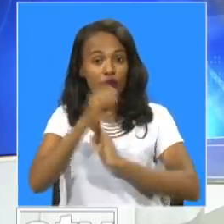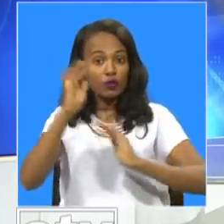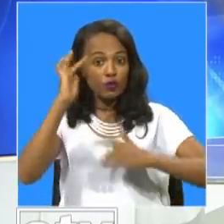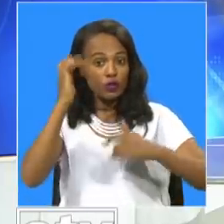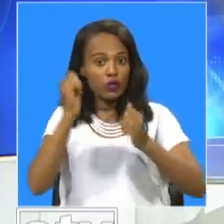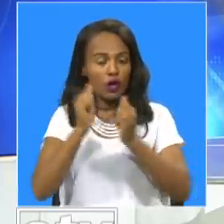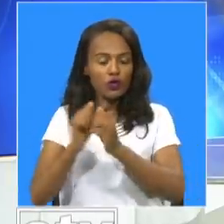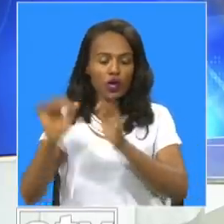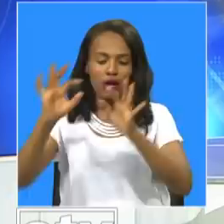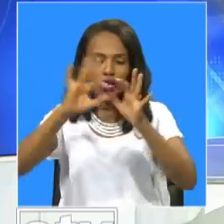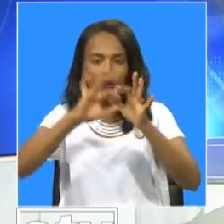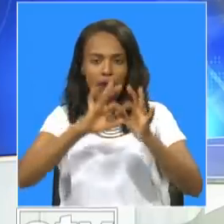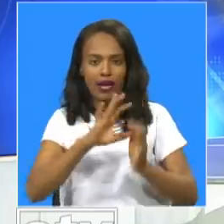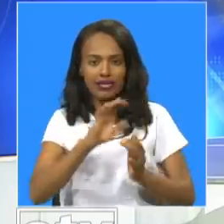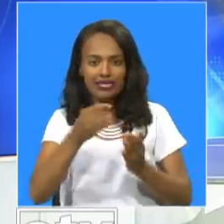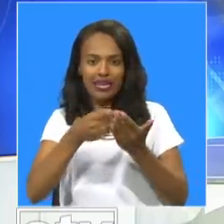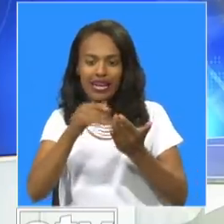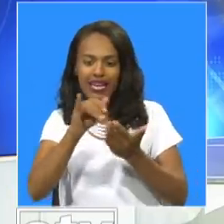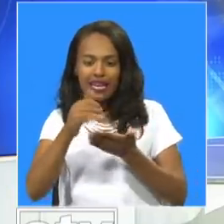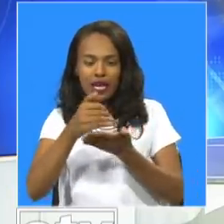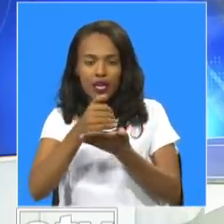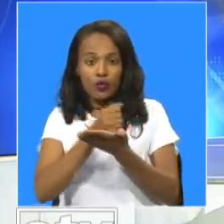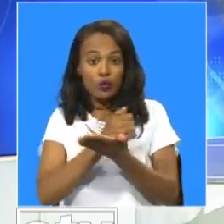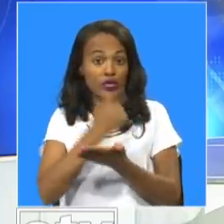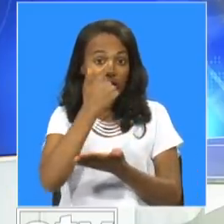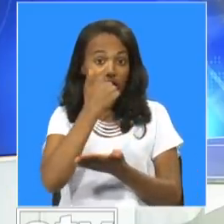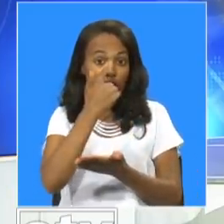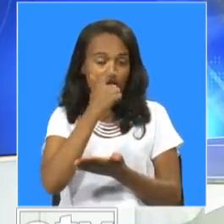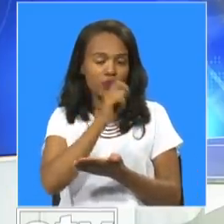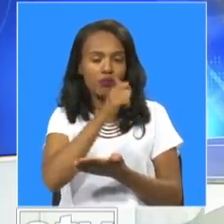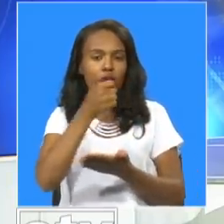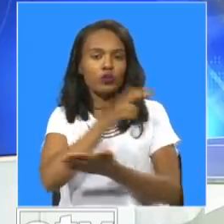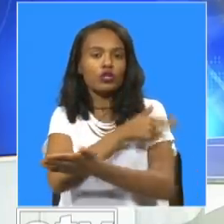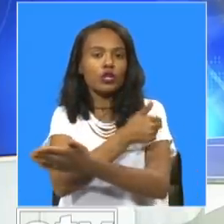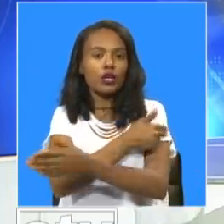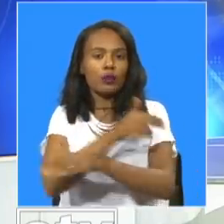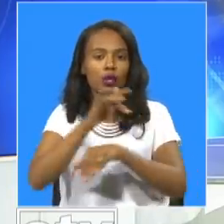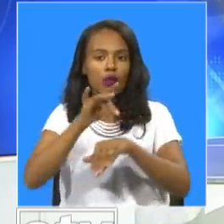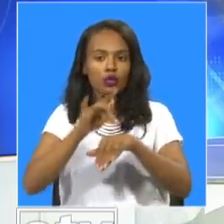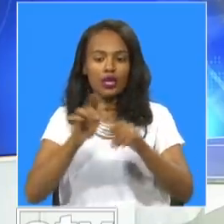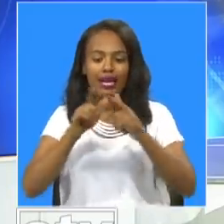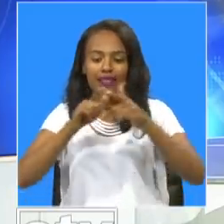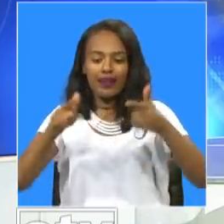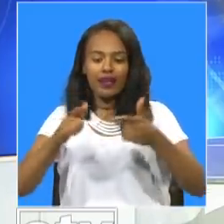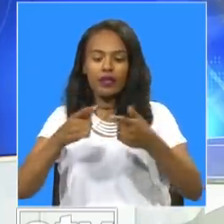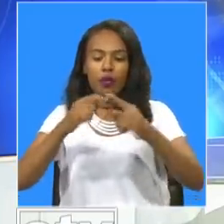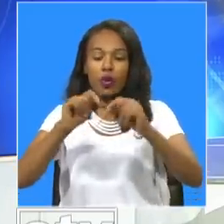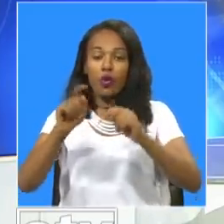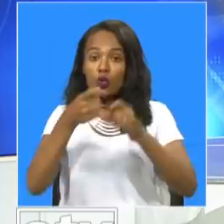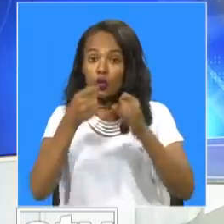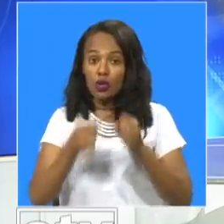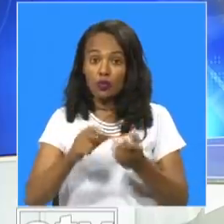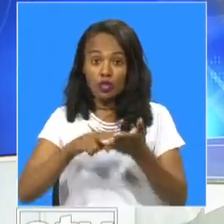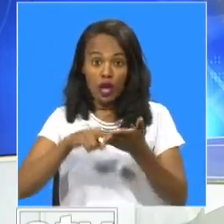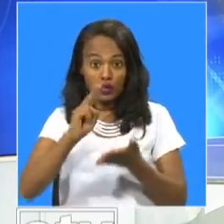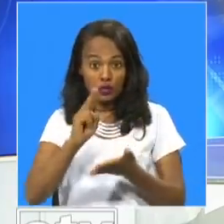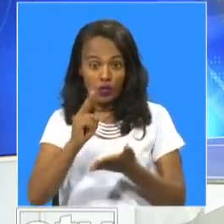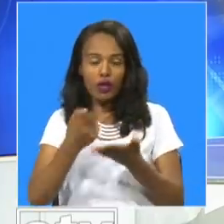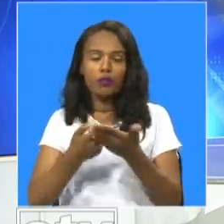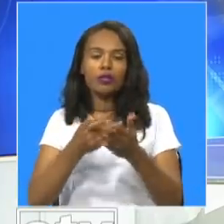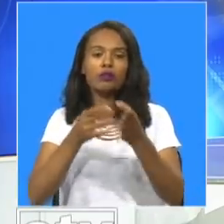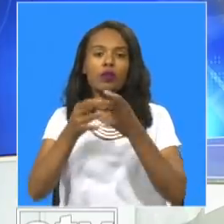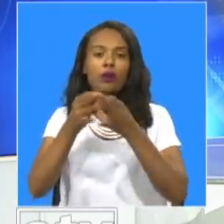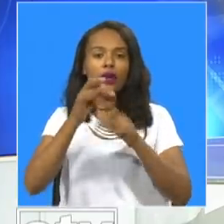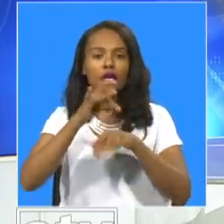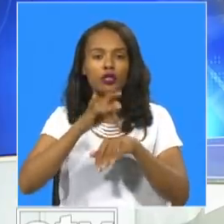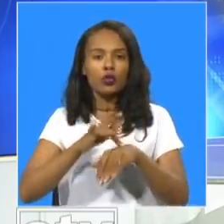ጋር የማያያዝና ይሄ የተወሰደው ልምድ በሌሎች ህክምና ዘርፎችም ትልቅ ተሞክሮ ሊሆን እንደሚችል ያነሱት ነጥብና በዚህ